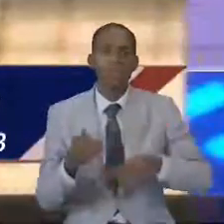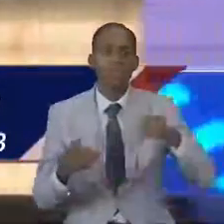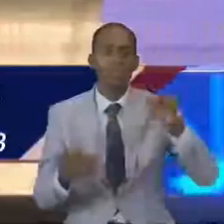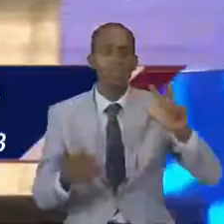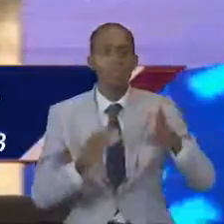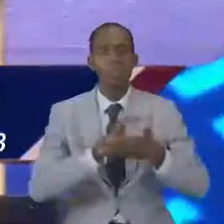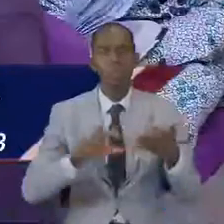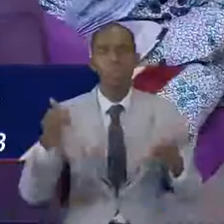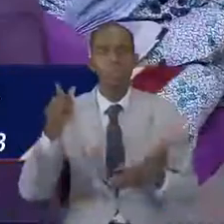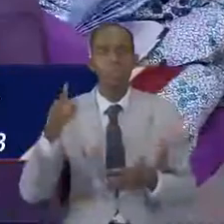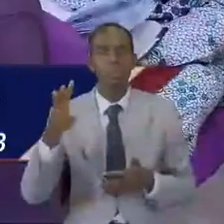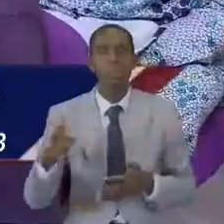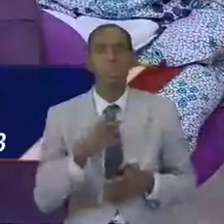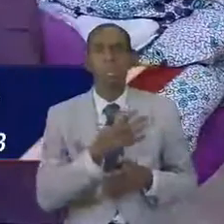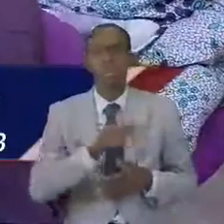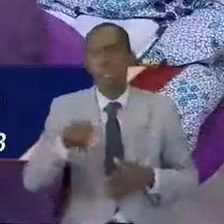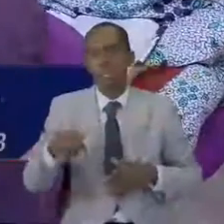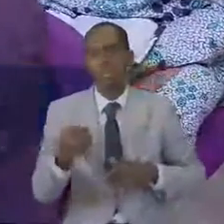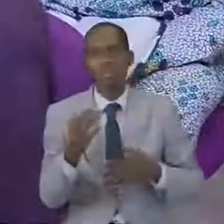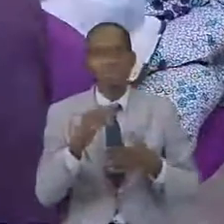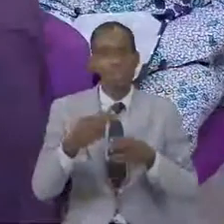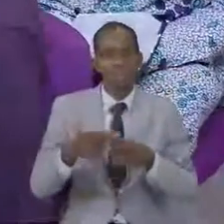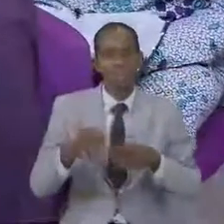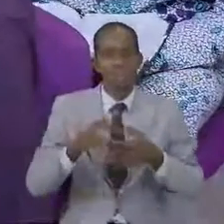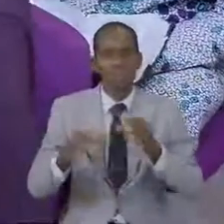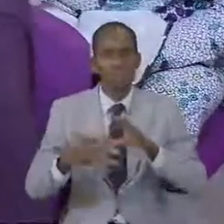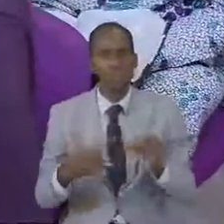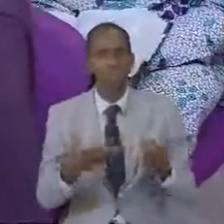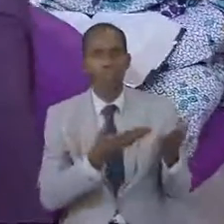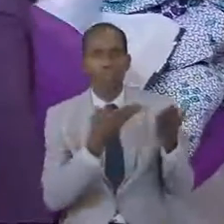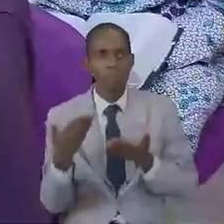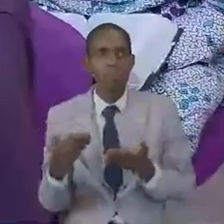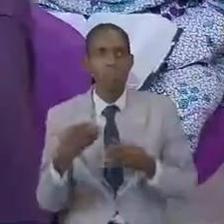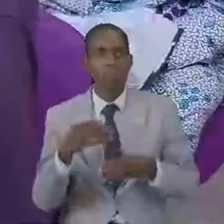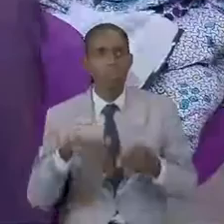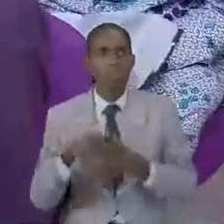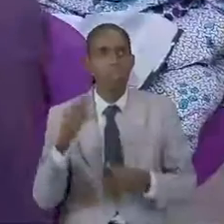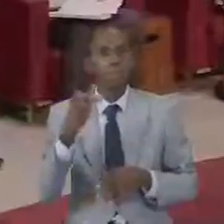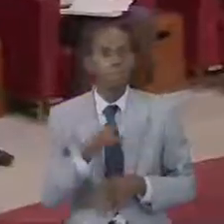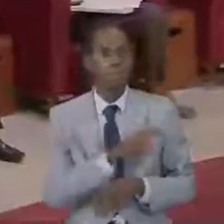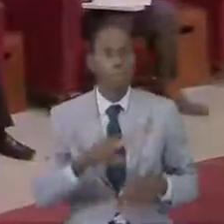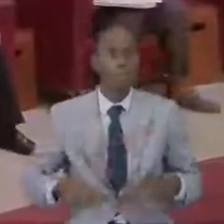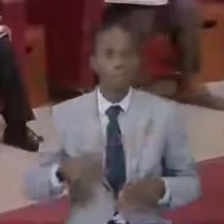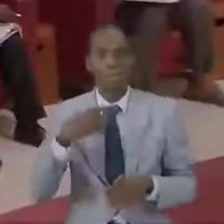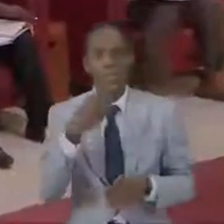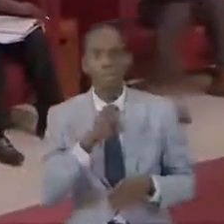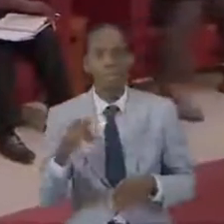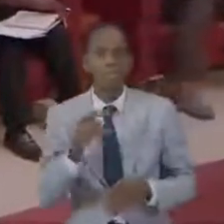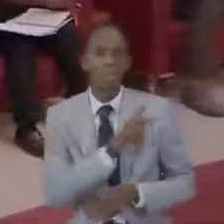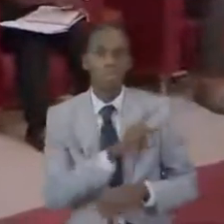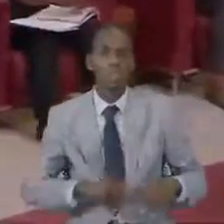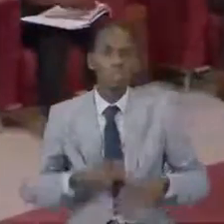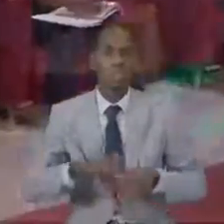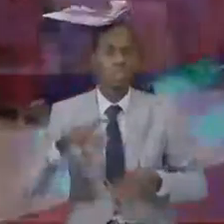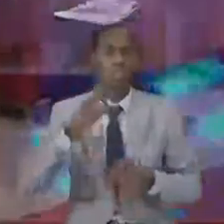chapitre 13 verset 24 Mathieu 13 24 une parabole en toque que ça a donné dans Matthieu chapitre 13